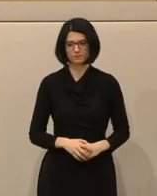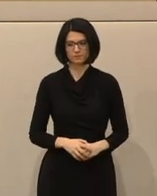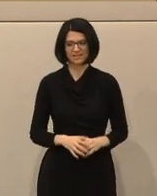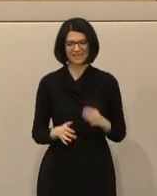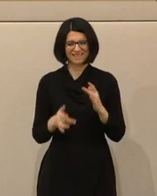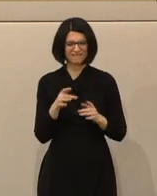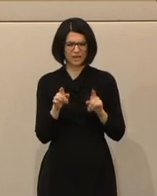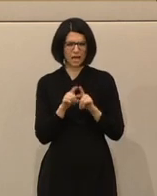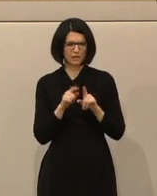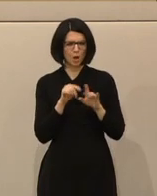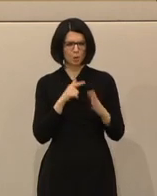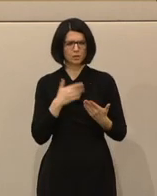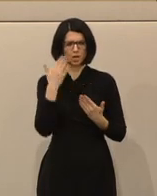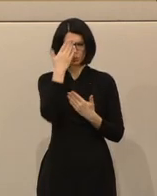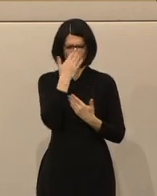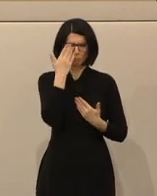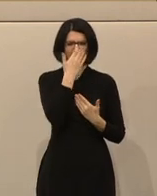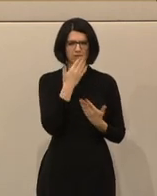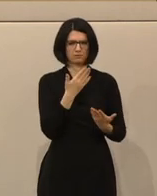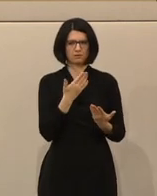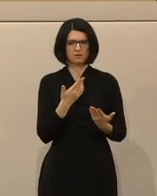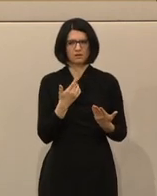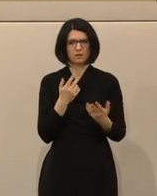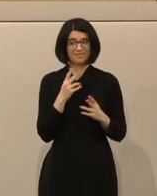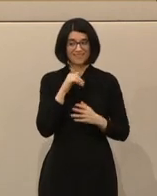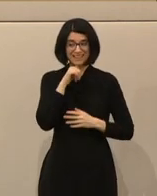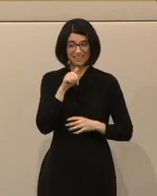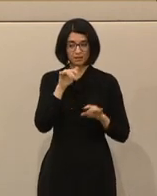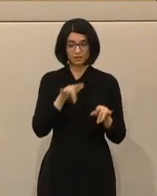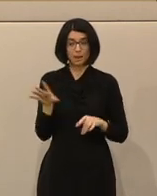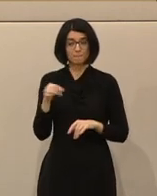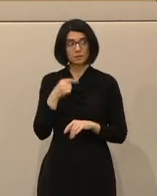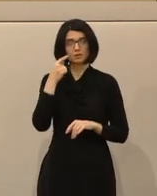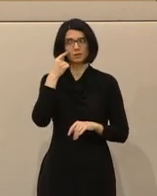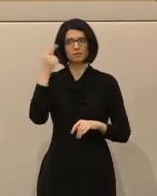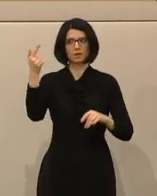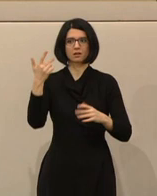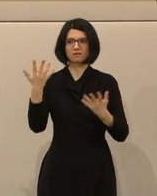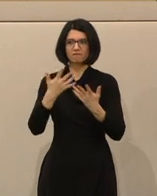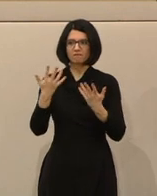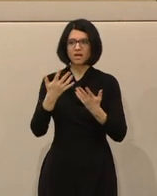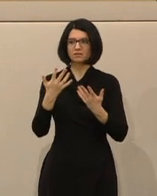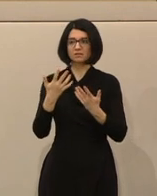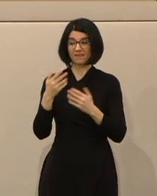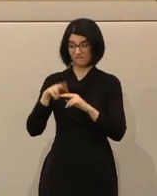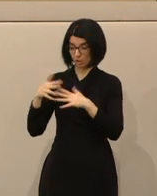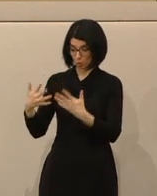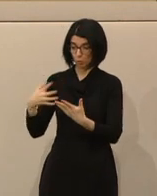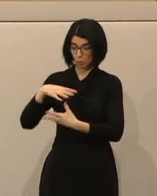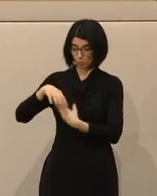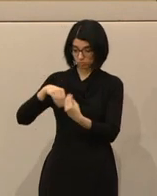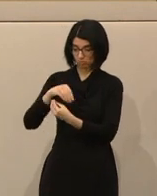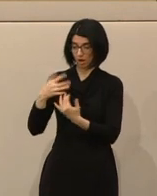der Dummheit, weil man nicht berücksichtigt hat, welche Folgen ein solches